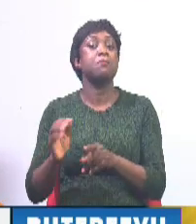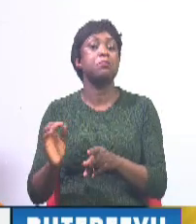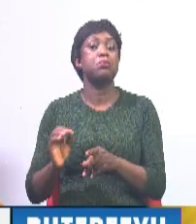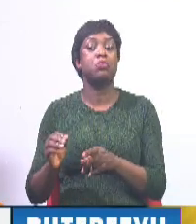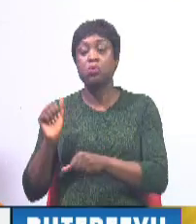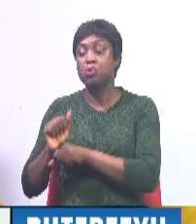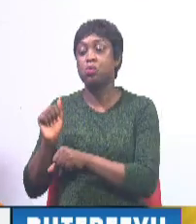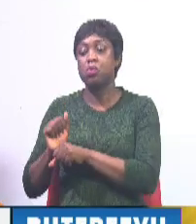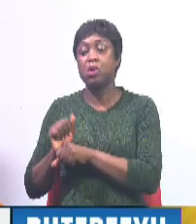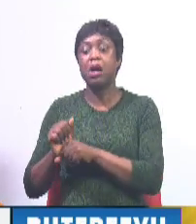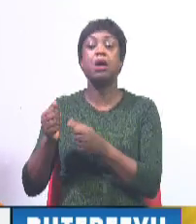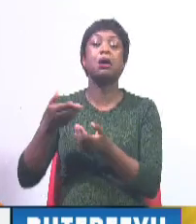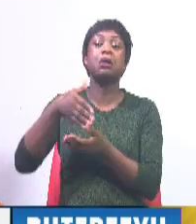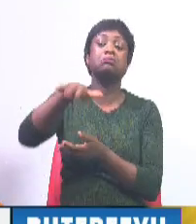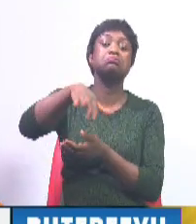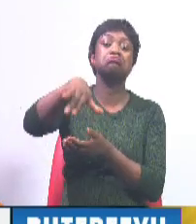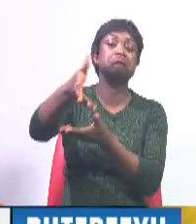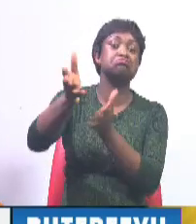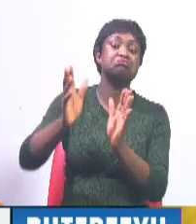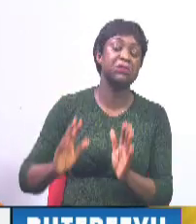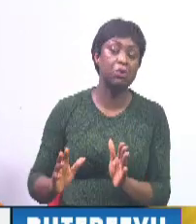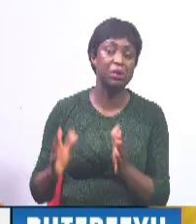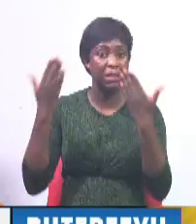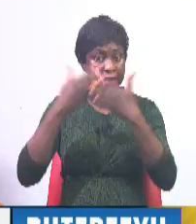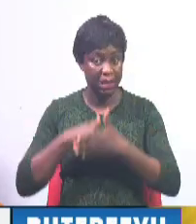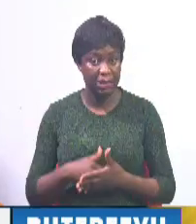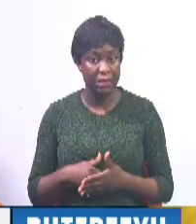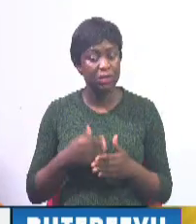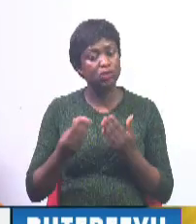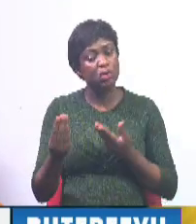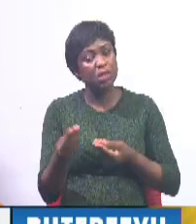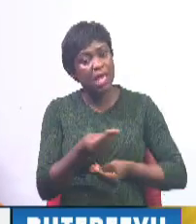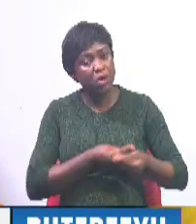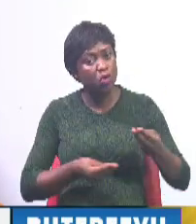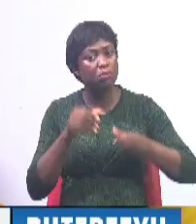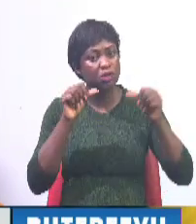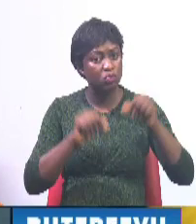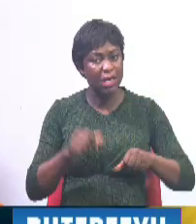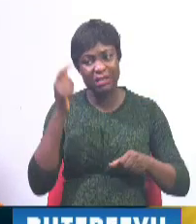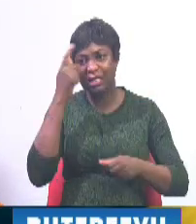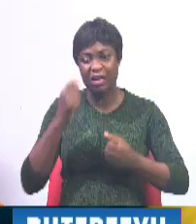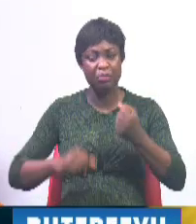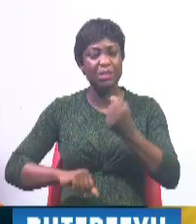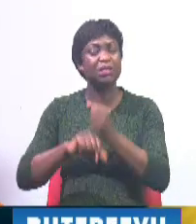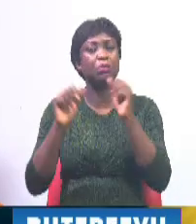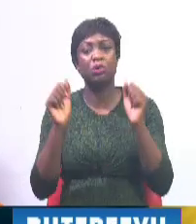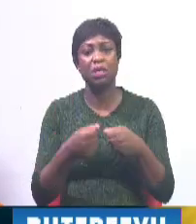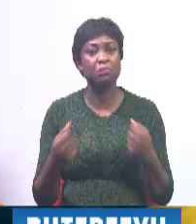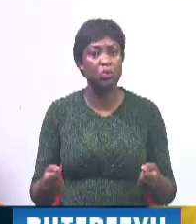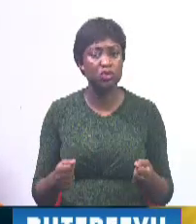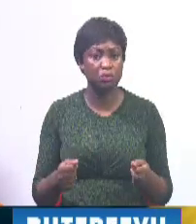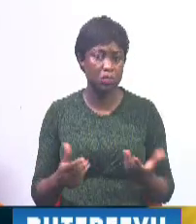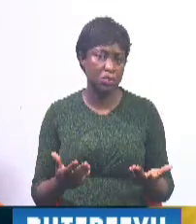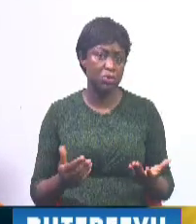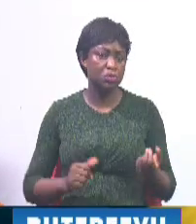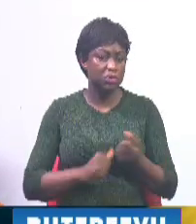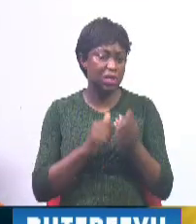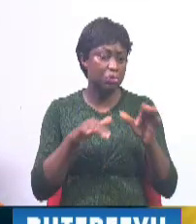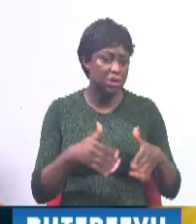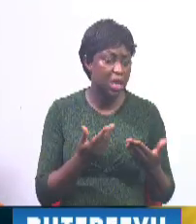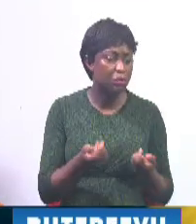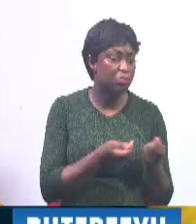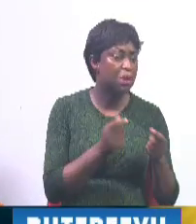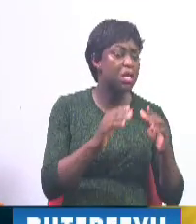yaffe mu Uganda ng'ekyali mbi. Nga ne gavumenti tesobola tukwasizaako mu bujjuvu. Ku maka engeje gayinza okubeeramu